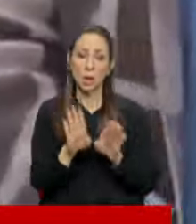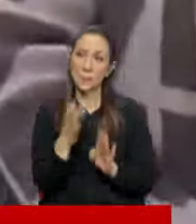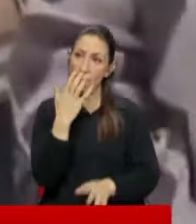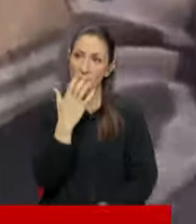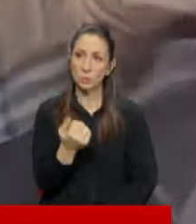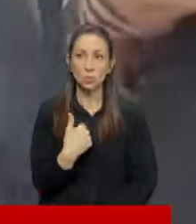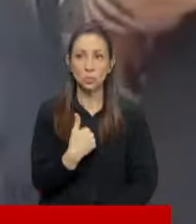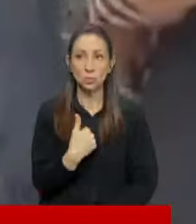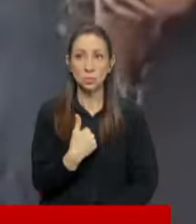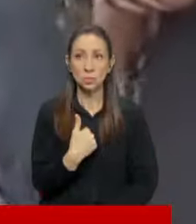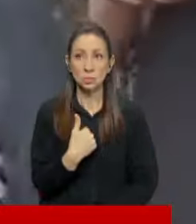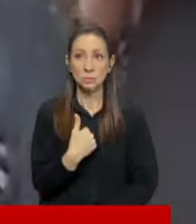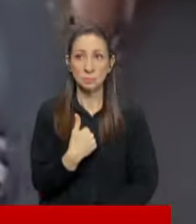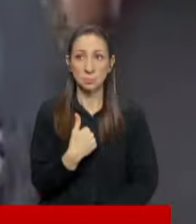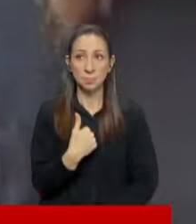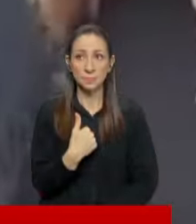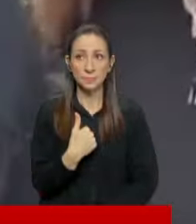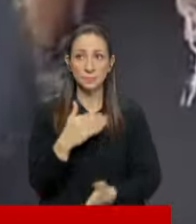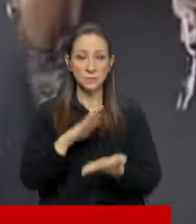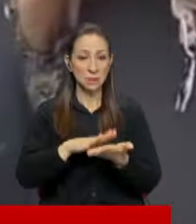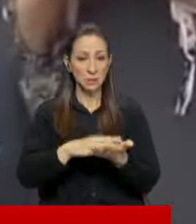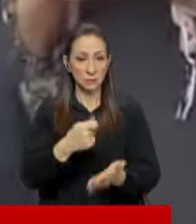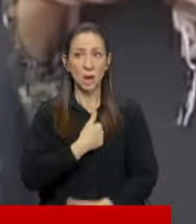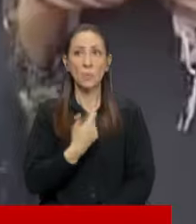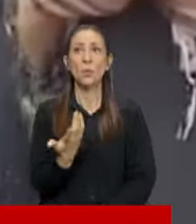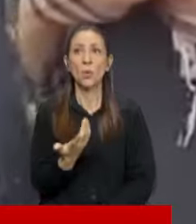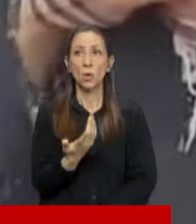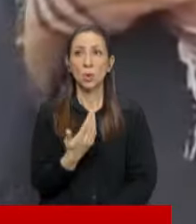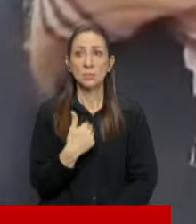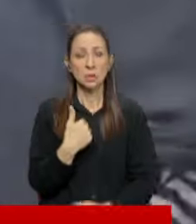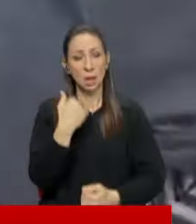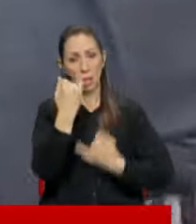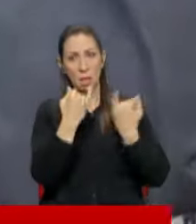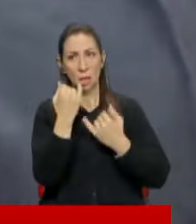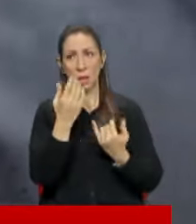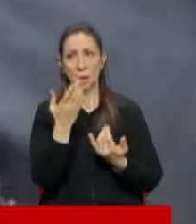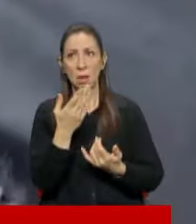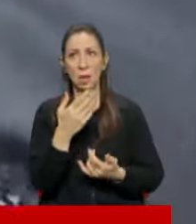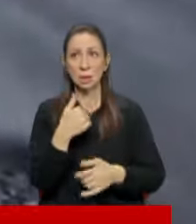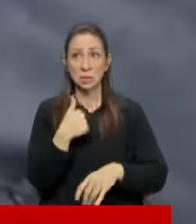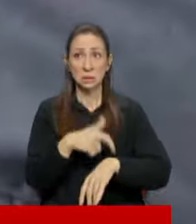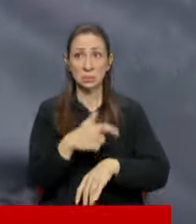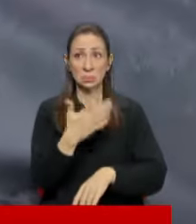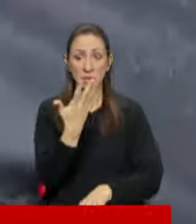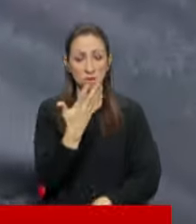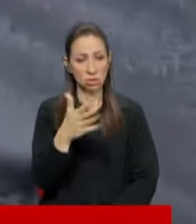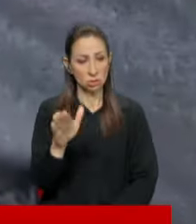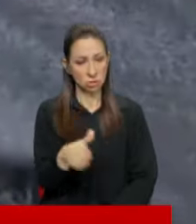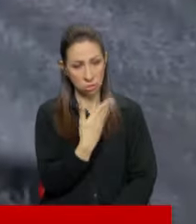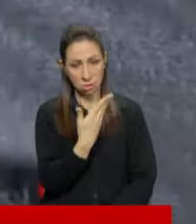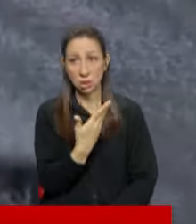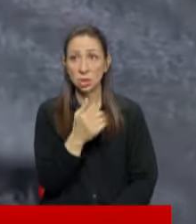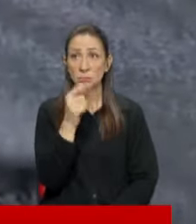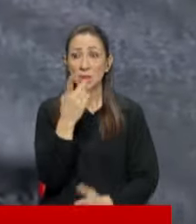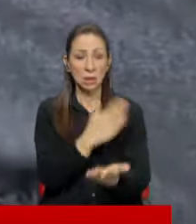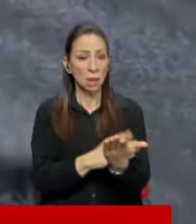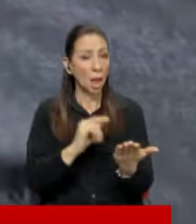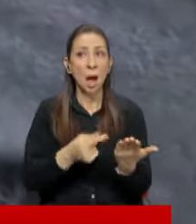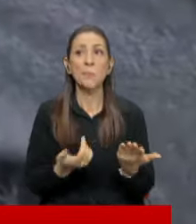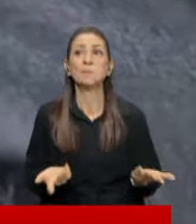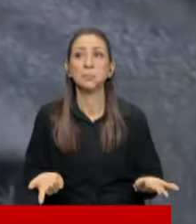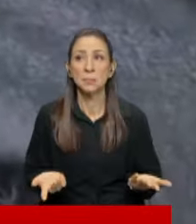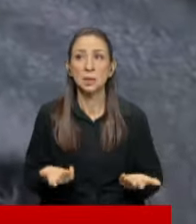bekliyoruz. Yani kaldırıyoruz da vermiyorlar diye bile uyutuyorlar. Bizi saat 5'te saldılar. Hiçbir kağıt